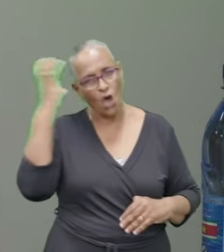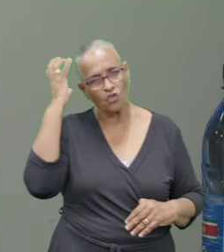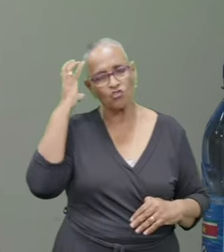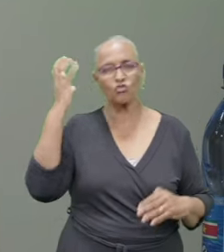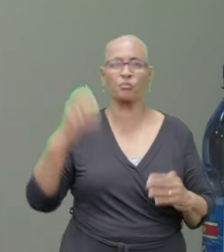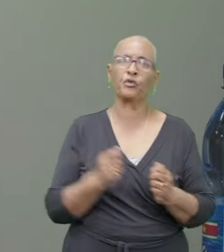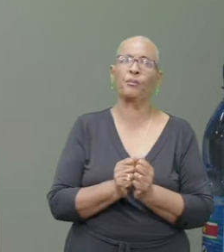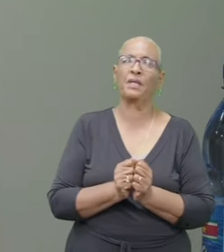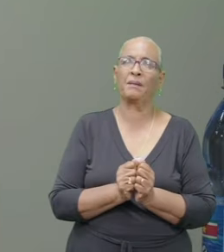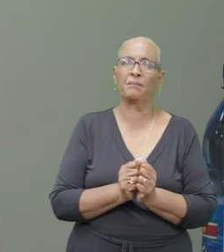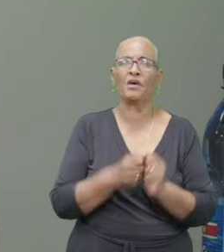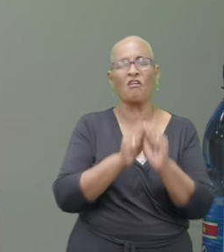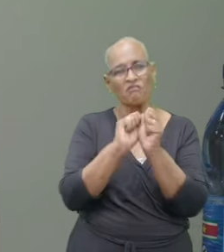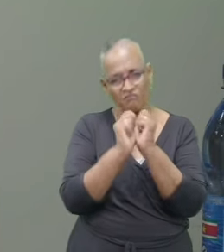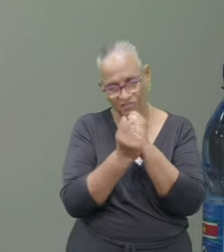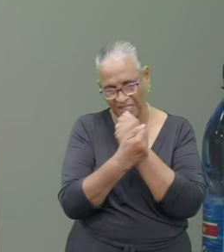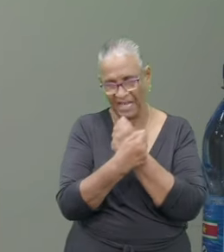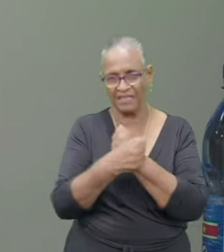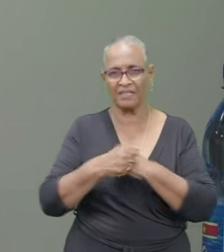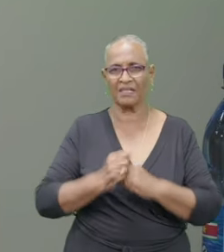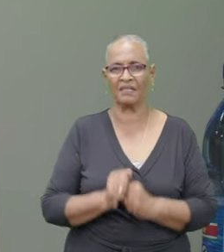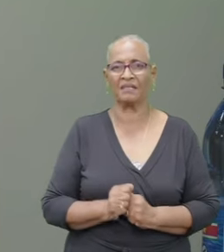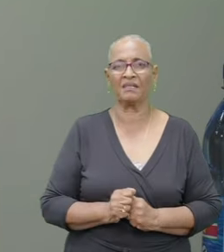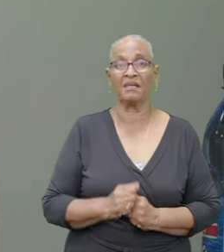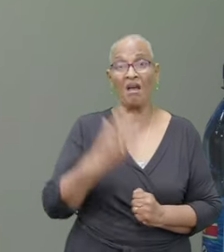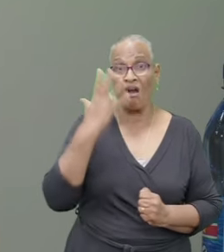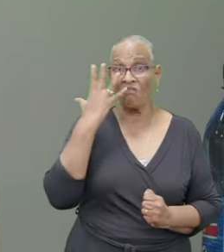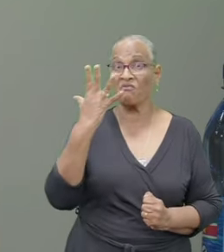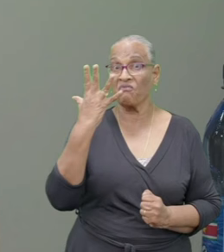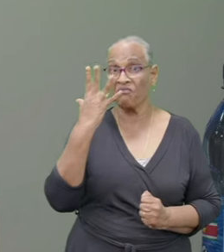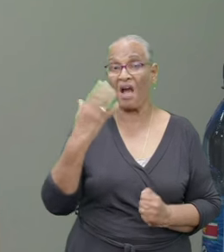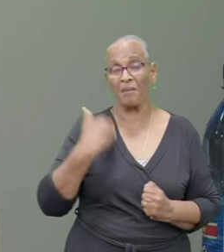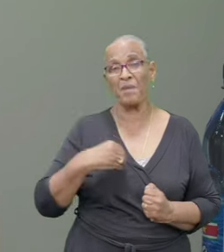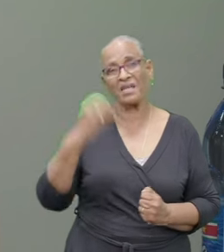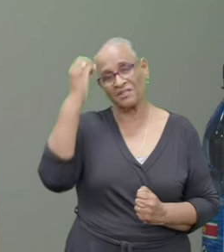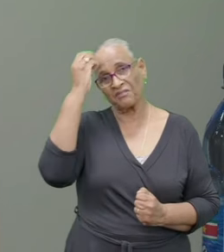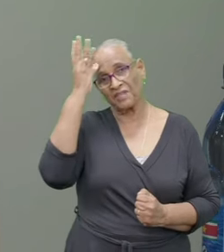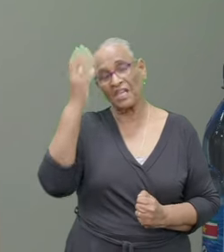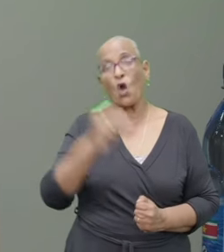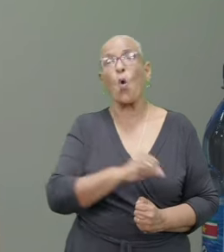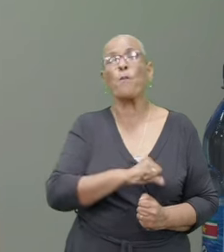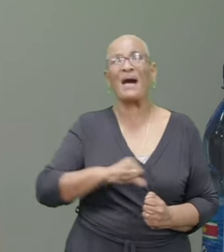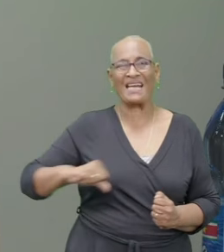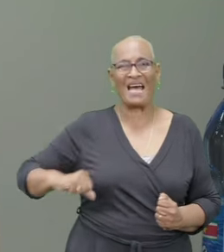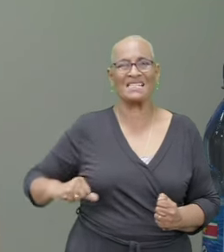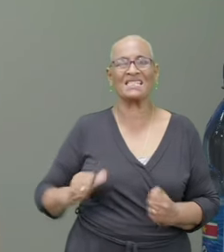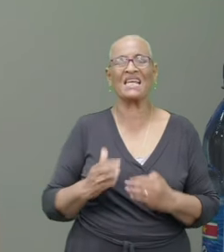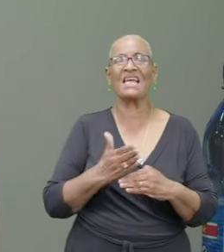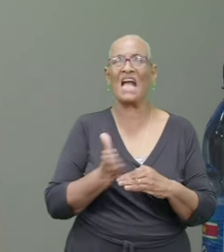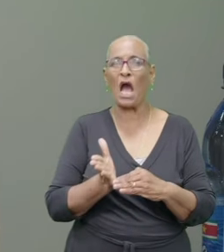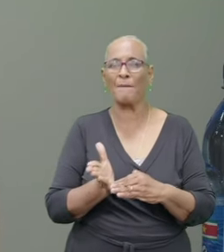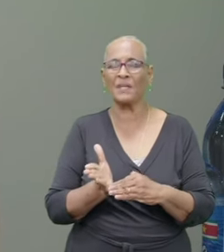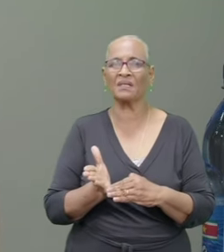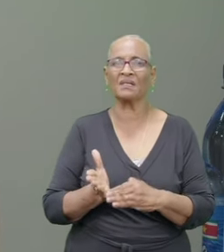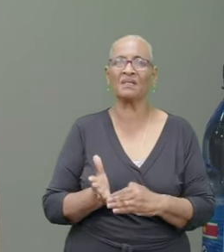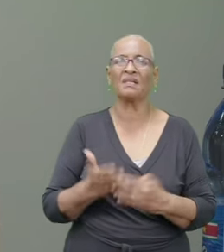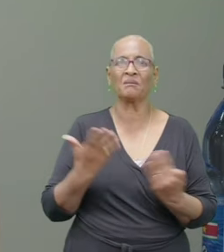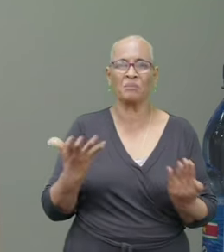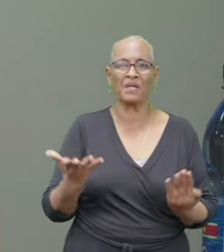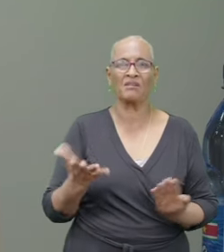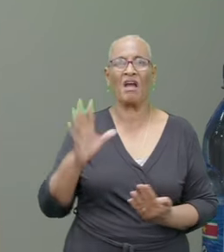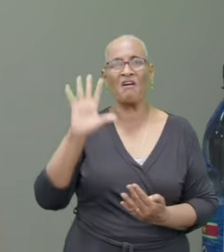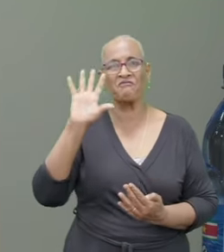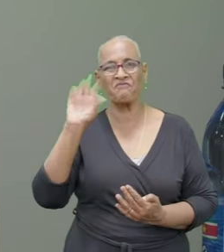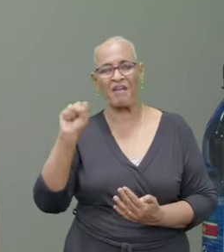Een voorbeeld, wat men misschien vaak genoeg vergeet, is dat onze operatiekamer unit draait op